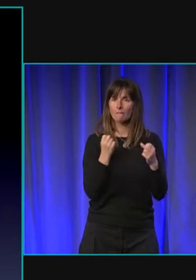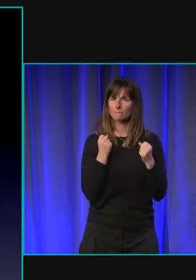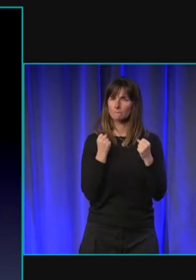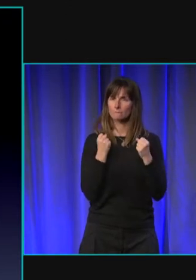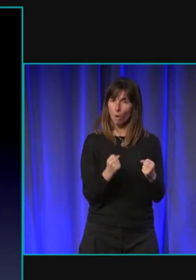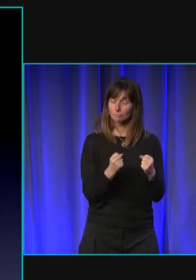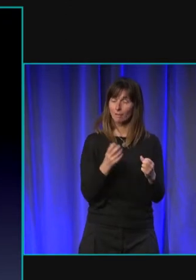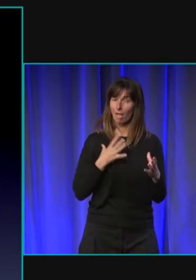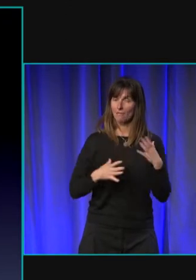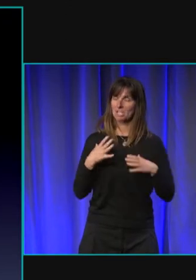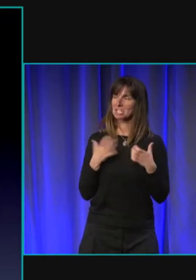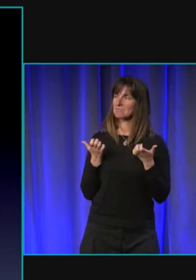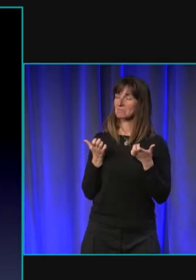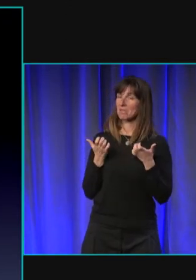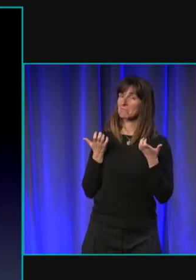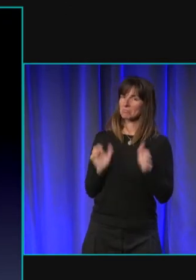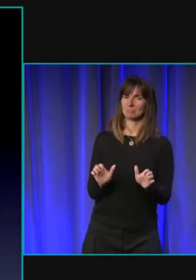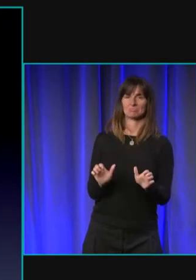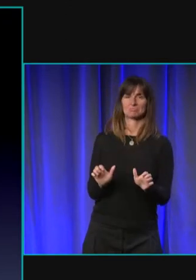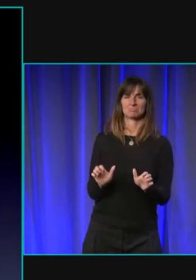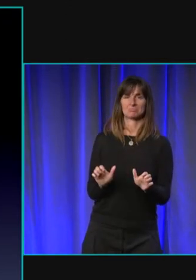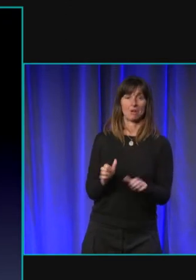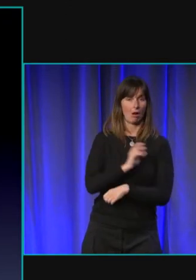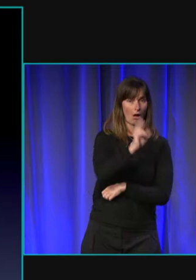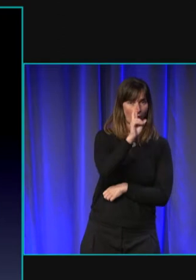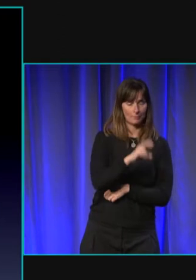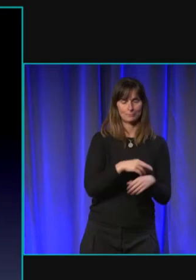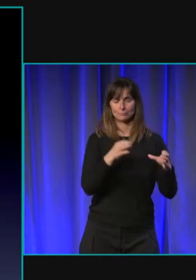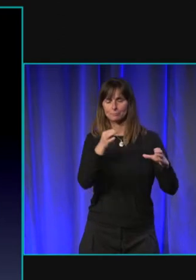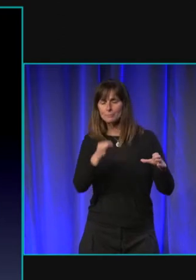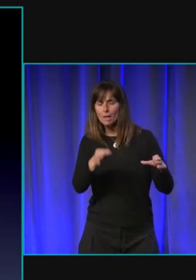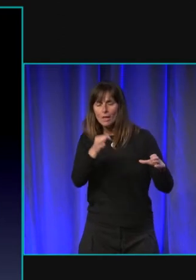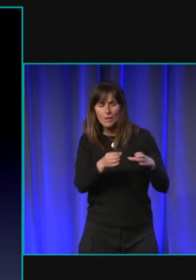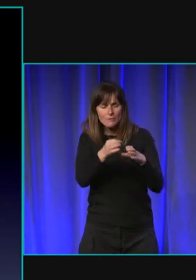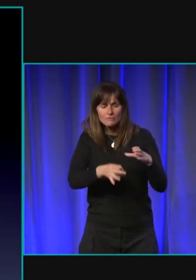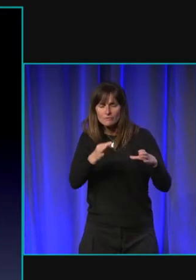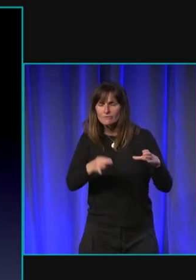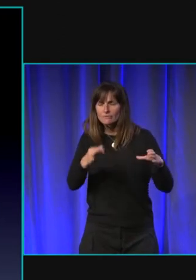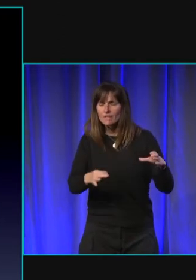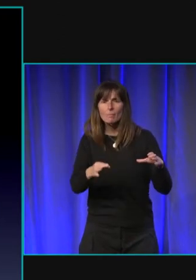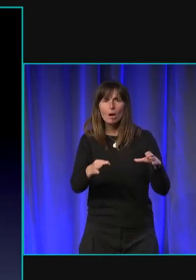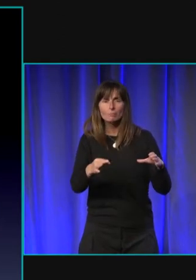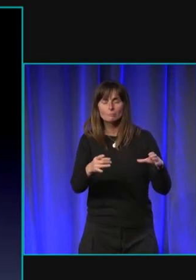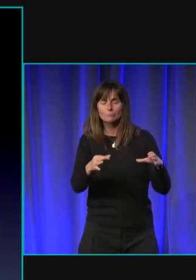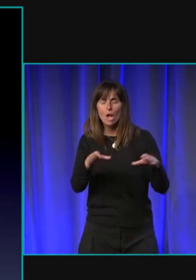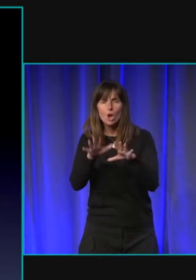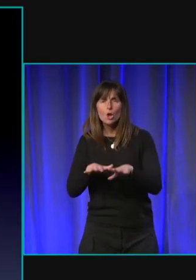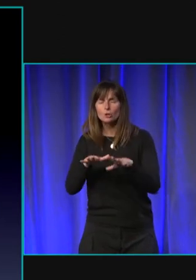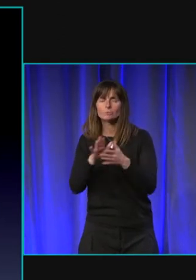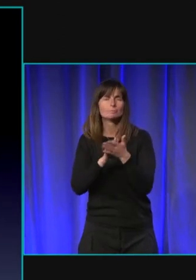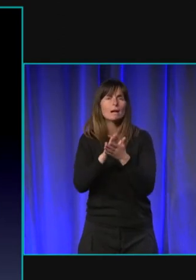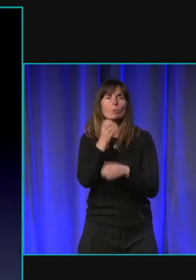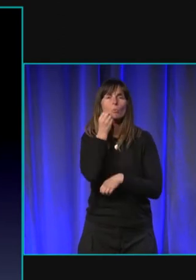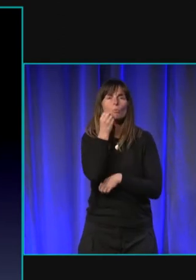à la fatigue. Elles se fatiguent très très peu. Par contre, les fibres lentes ici, les fibres blanches, les fibres